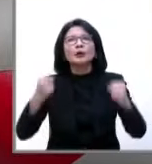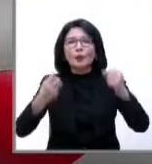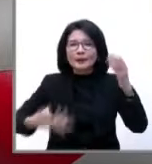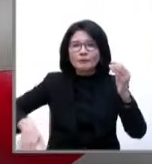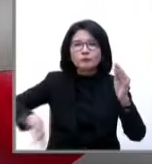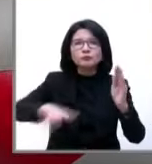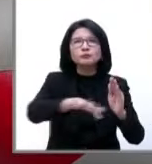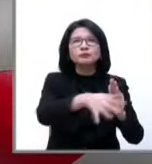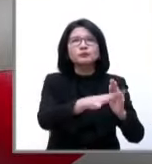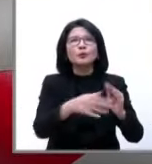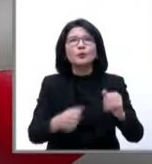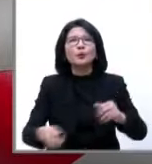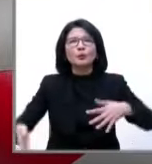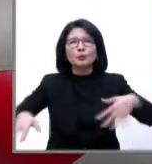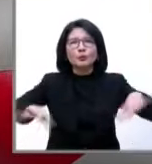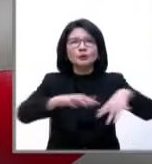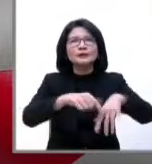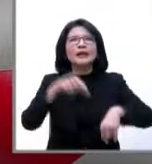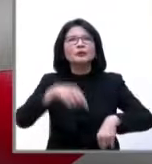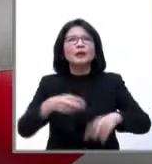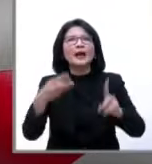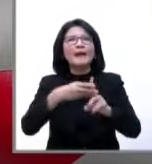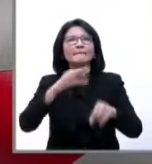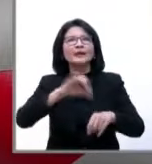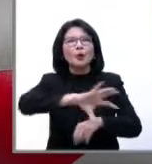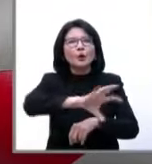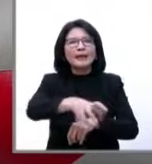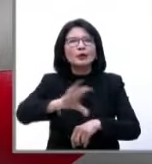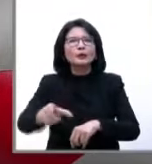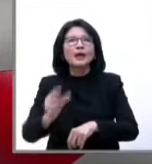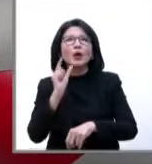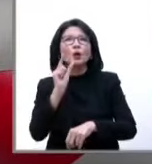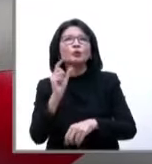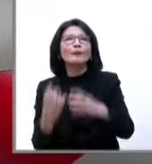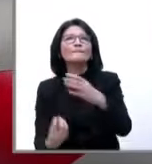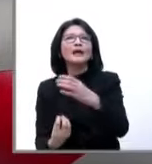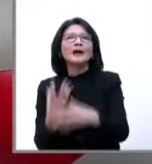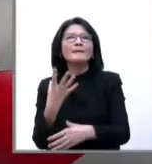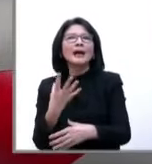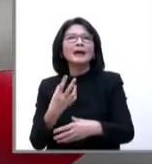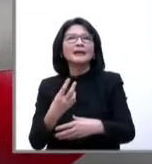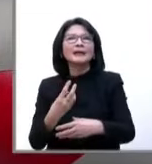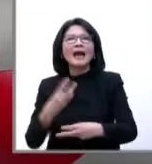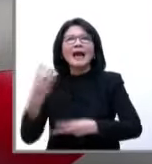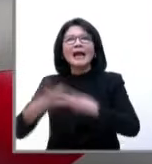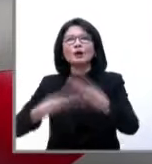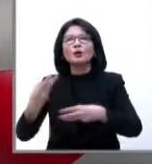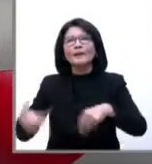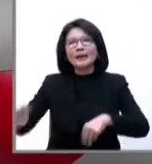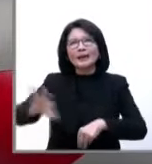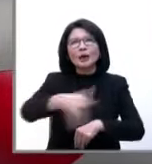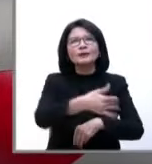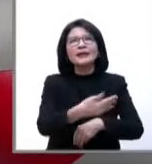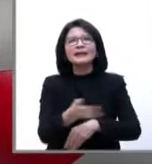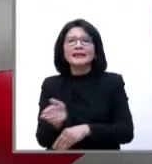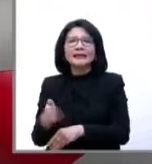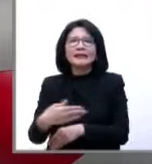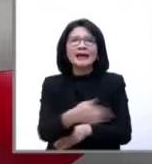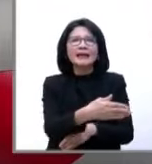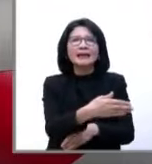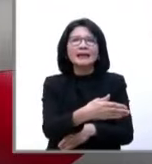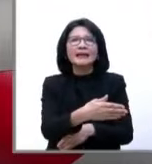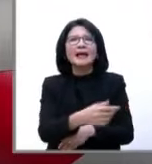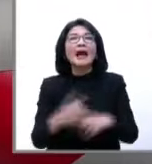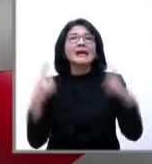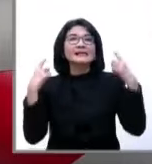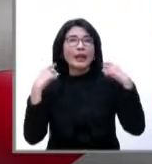Maluku menjadi bioregional untuk pengembangan ekonomi Kelautan dan Perikanan Jawa